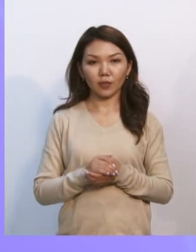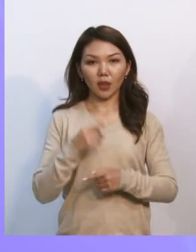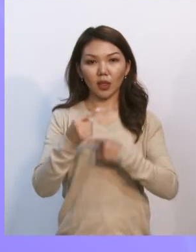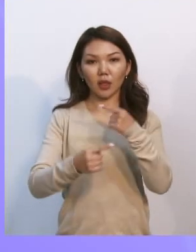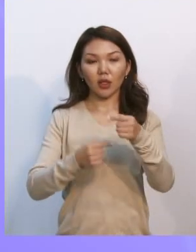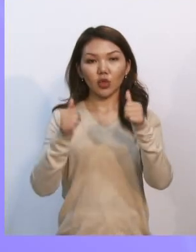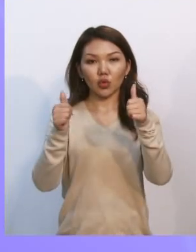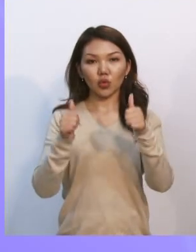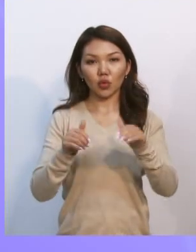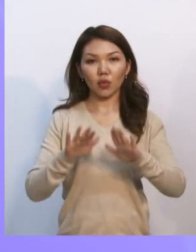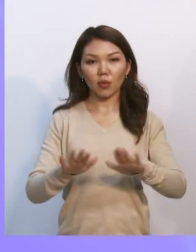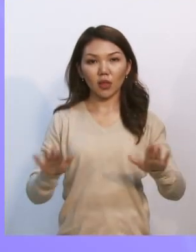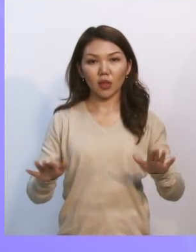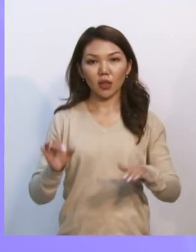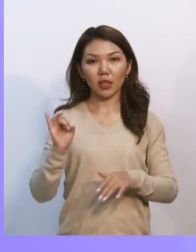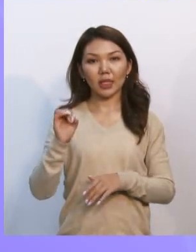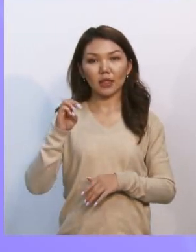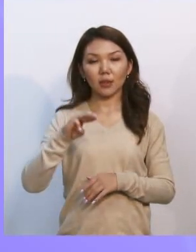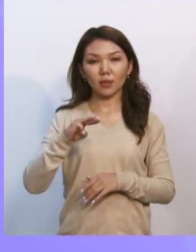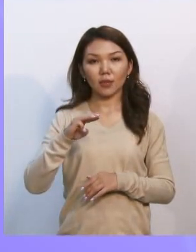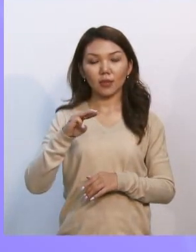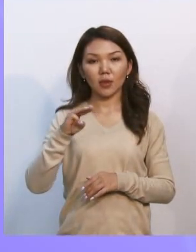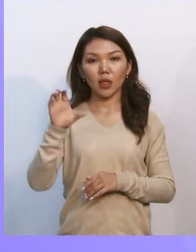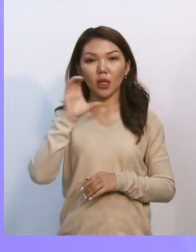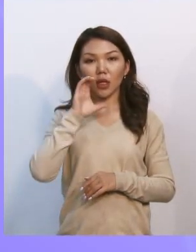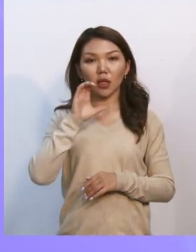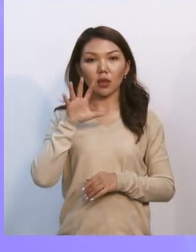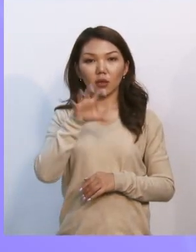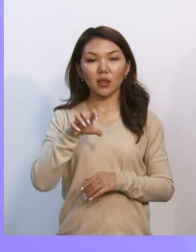Кийинки сүрөттө балдар. Ит.